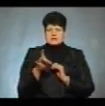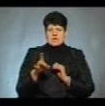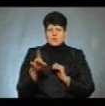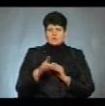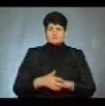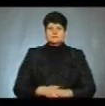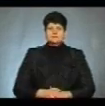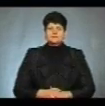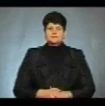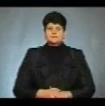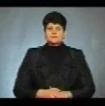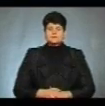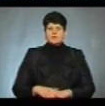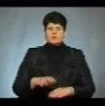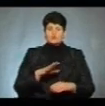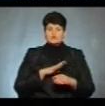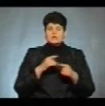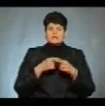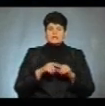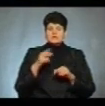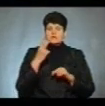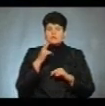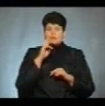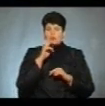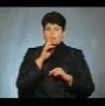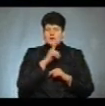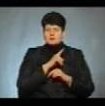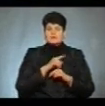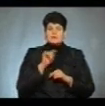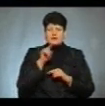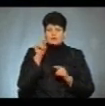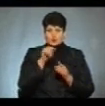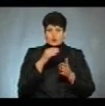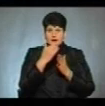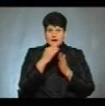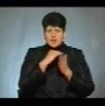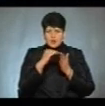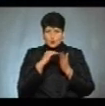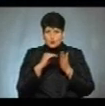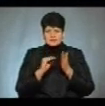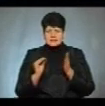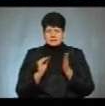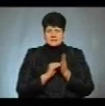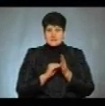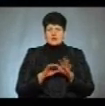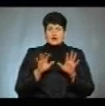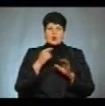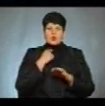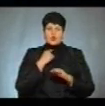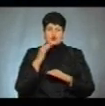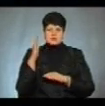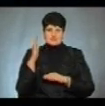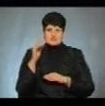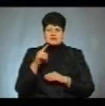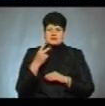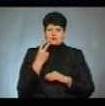районів. Було технічні дві помилки, що не в той рядок записали голоса. За